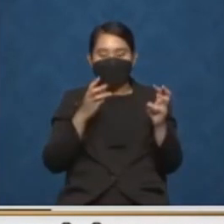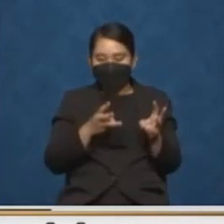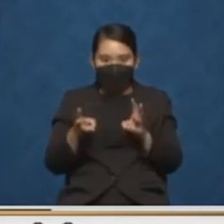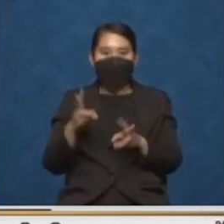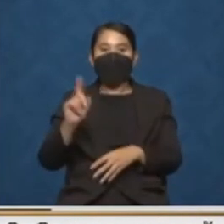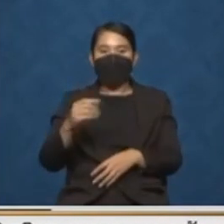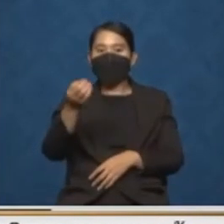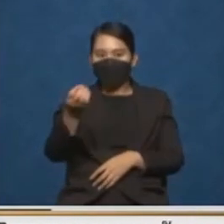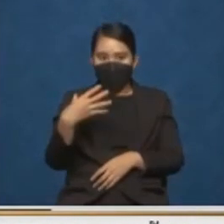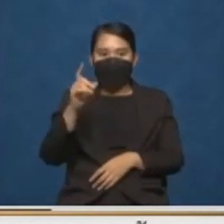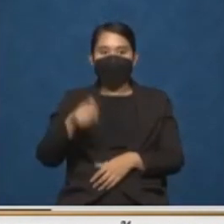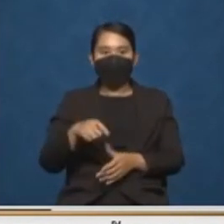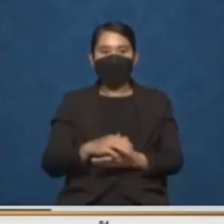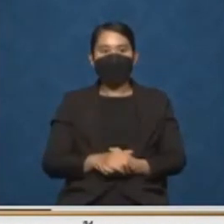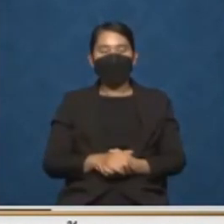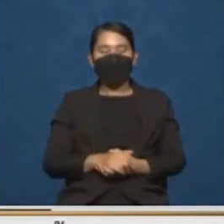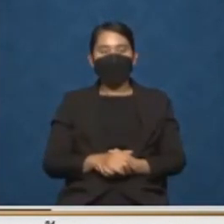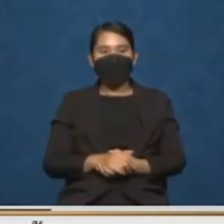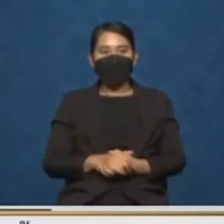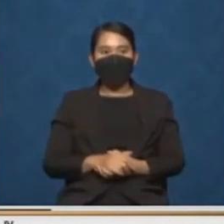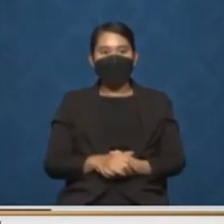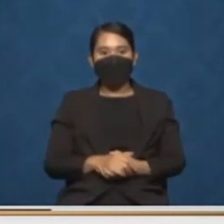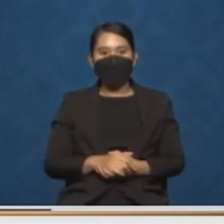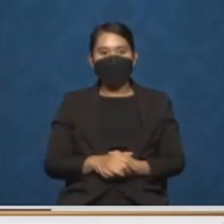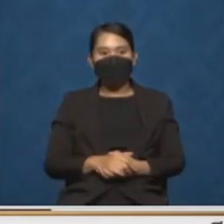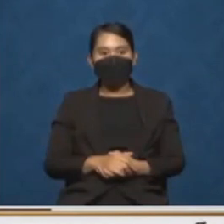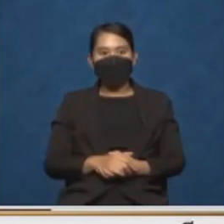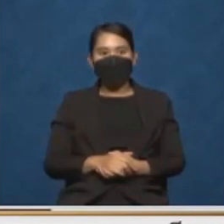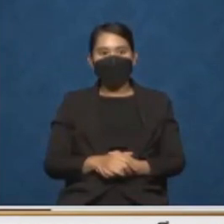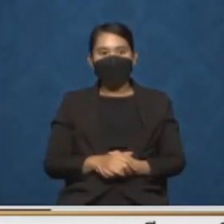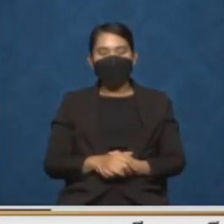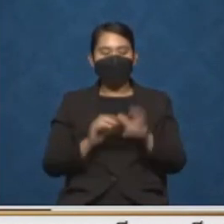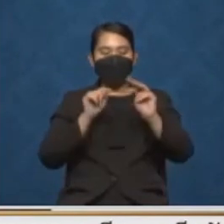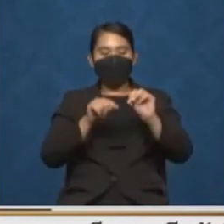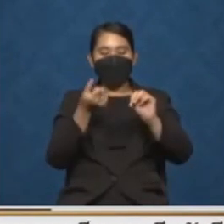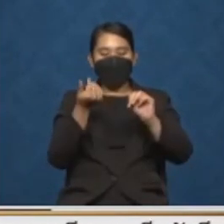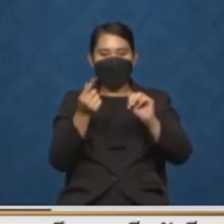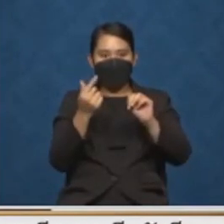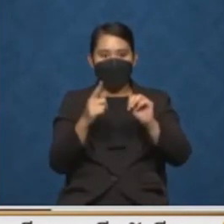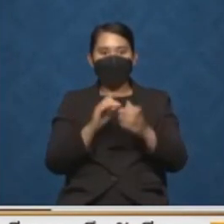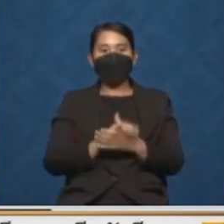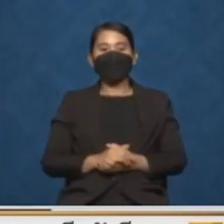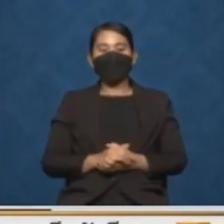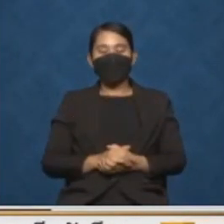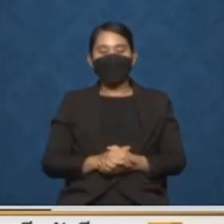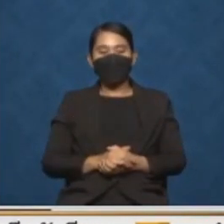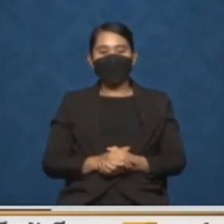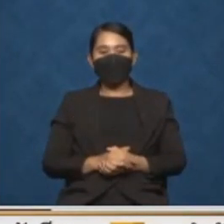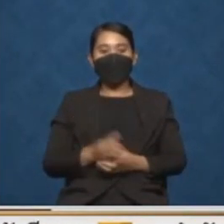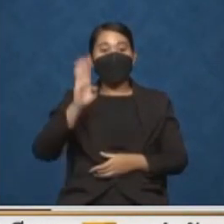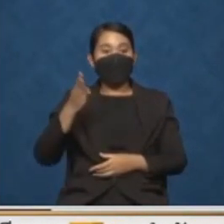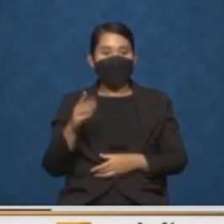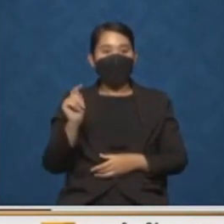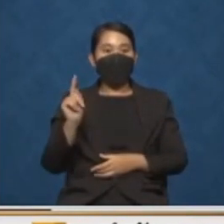่านปะทานครั มาในประตา 11 นะครับ การขายบายกลท่